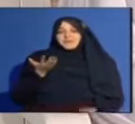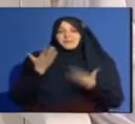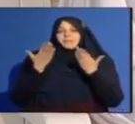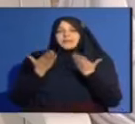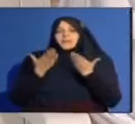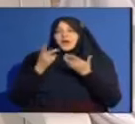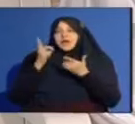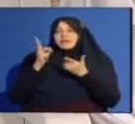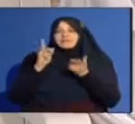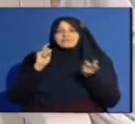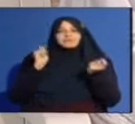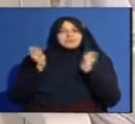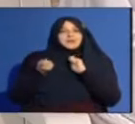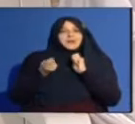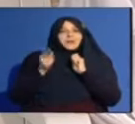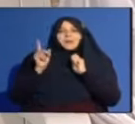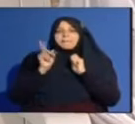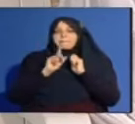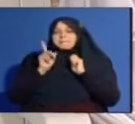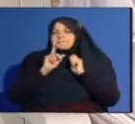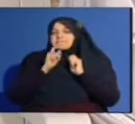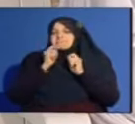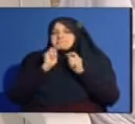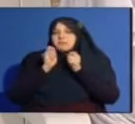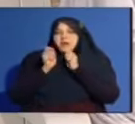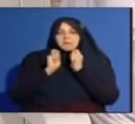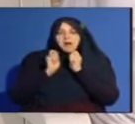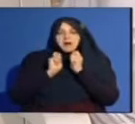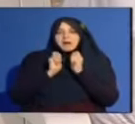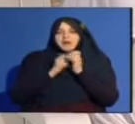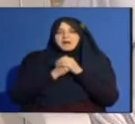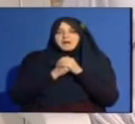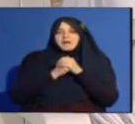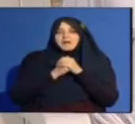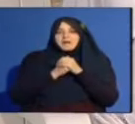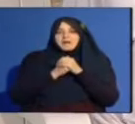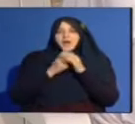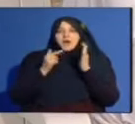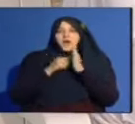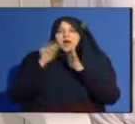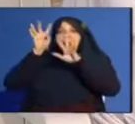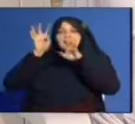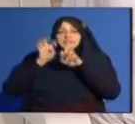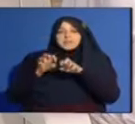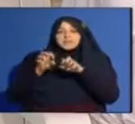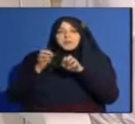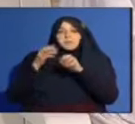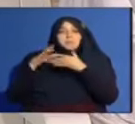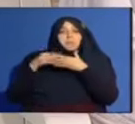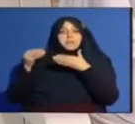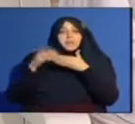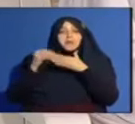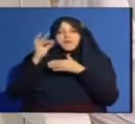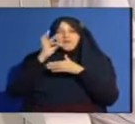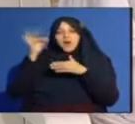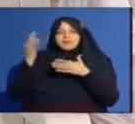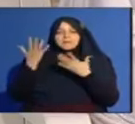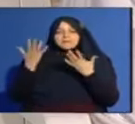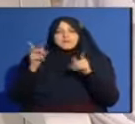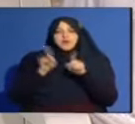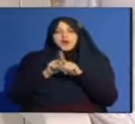نعم. يعني ولات ما تكلمكش، ولات كذا بعد ما تسوت الوضعية الإدارية نتاعها، عندها وثائقها إلى